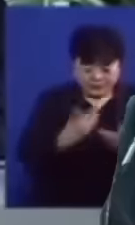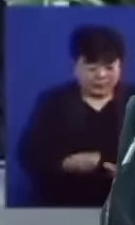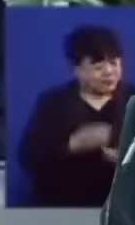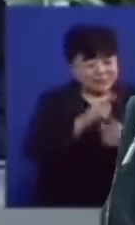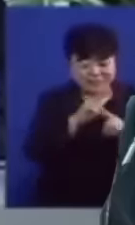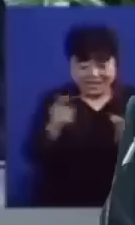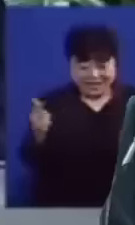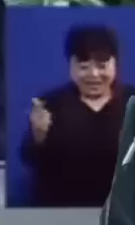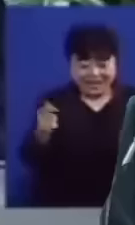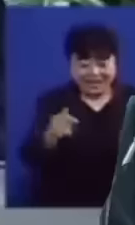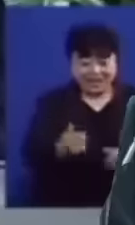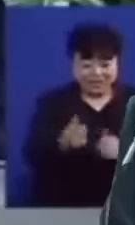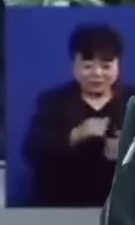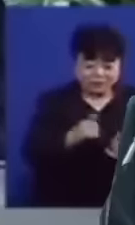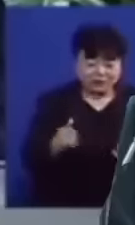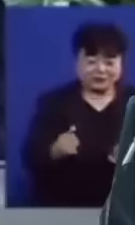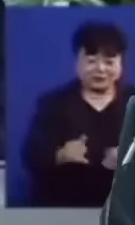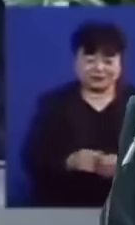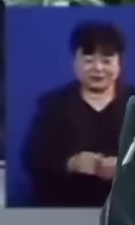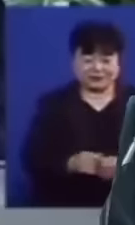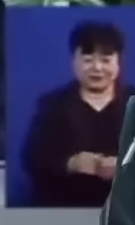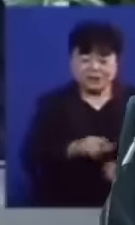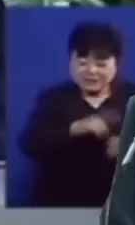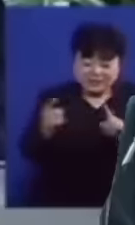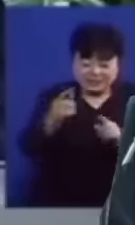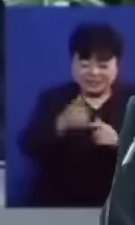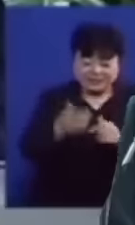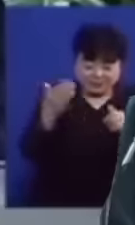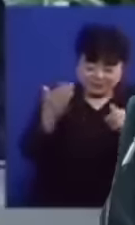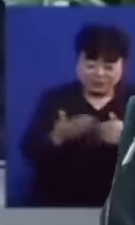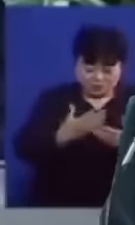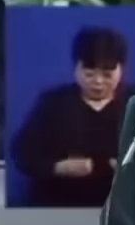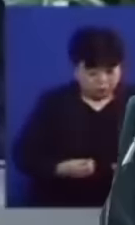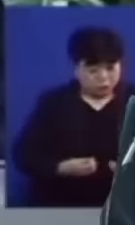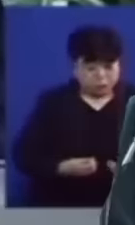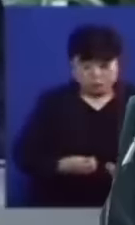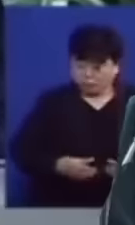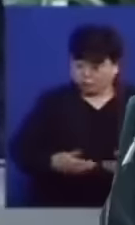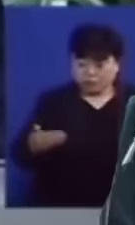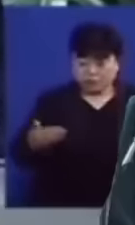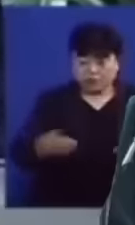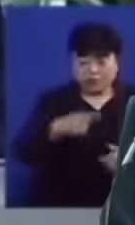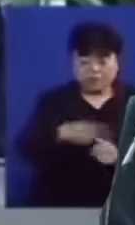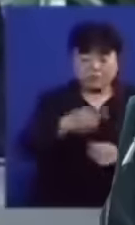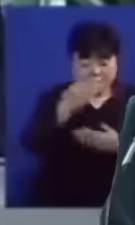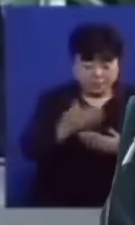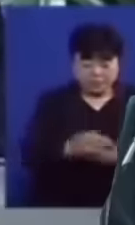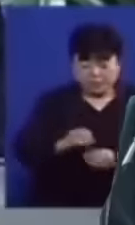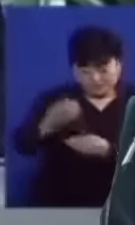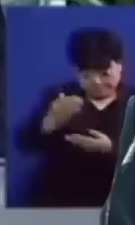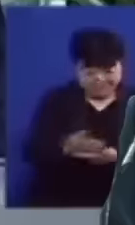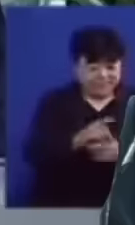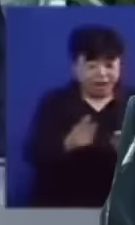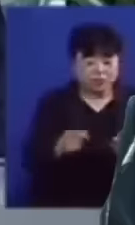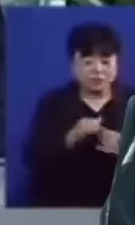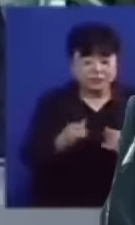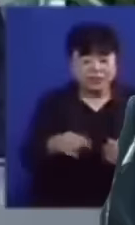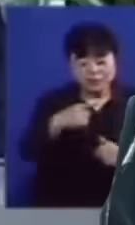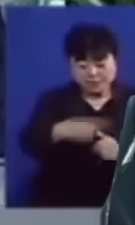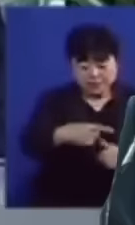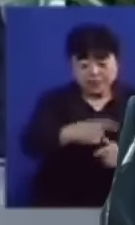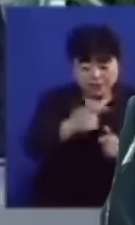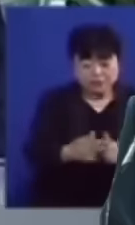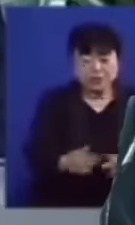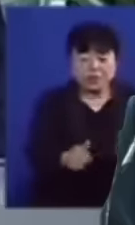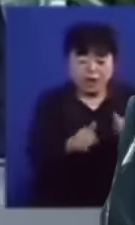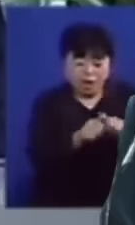아니하며 죽은 자를 살리시는 예수님이 계시니 낙심할 리가 있습니까? 핍박을 당해도 버림받았지 않으면 사람의 핍박에도 예수님이